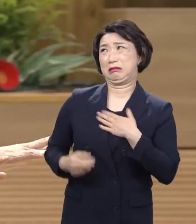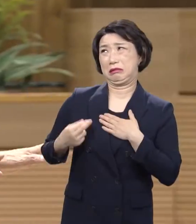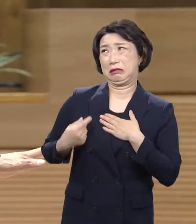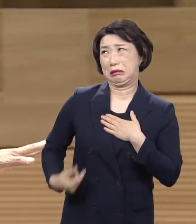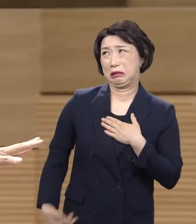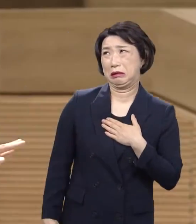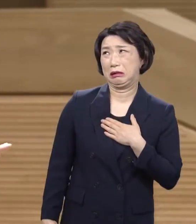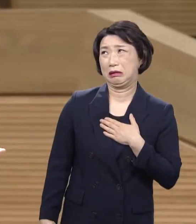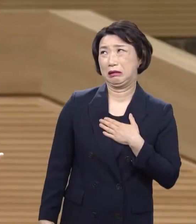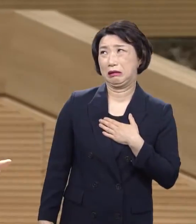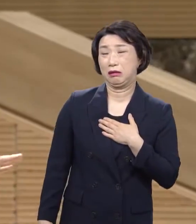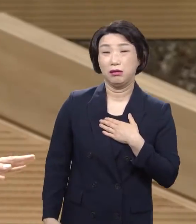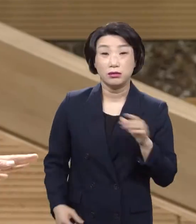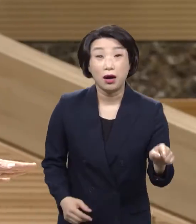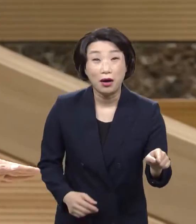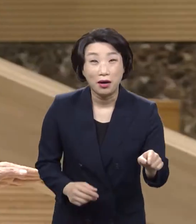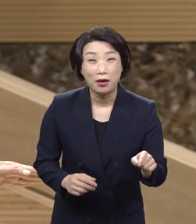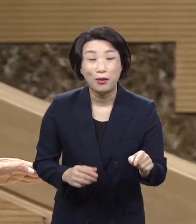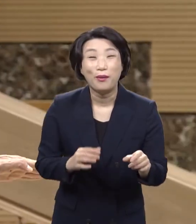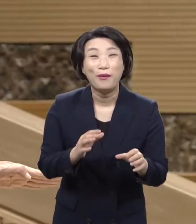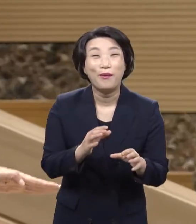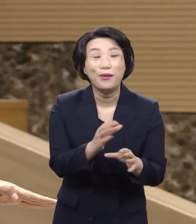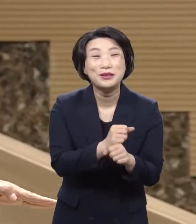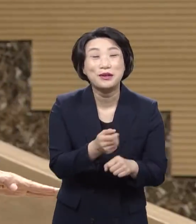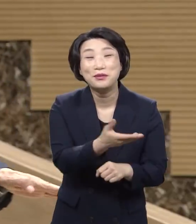벗어서 아니 언제나 안 벗었나?